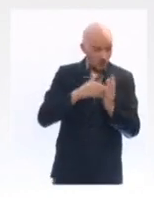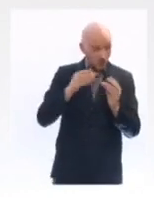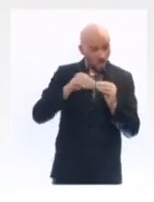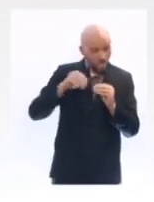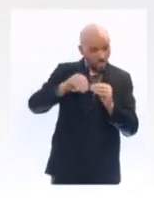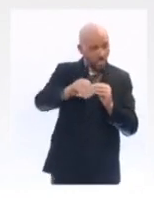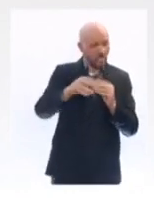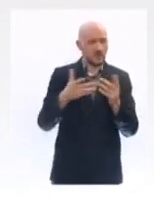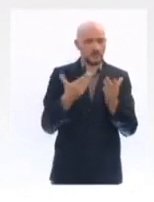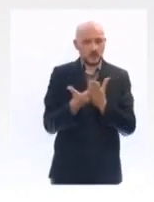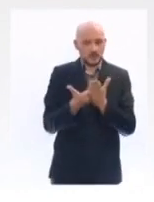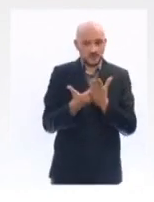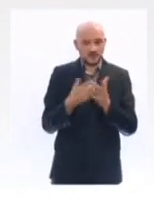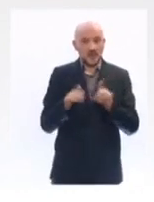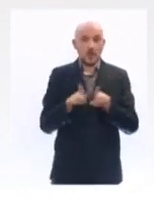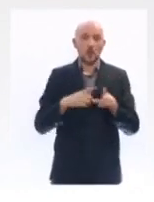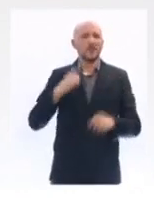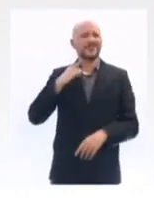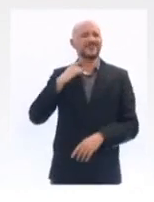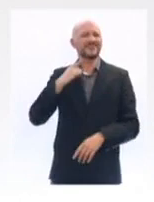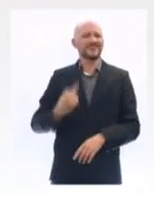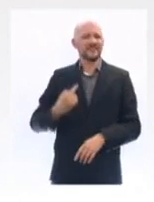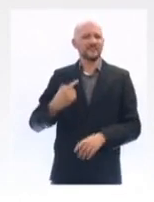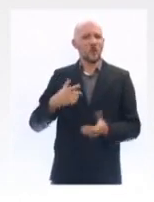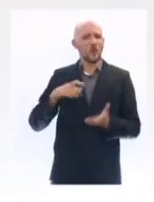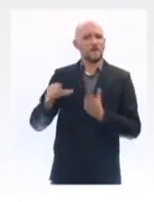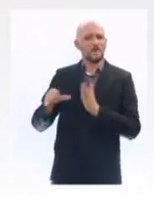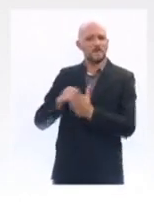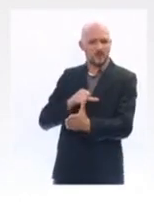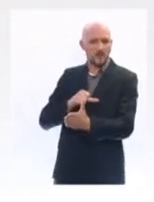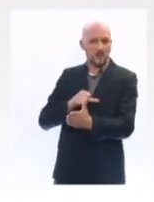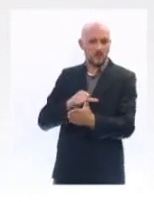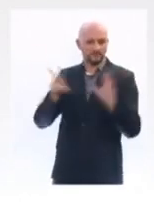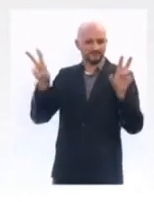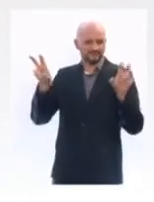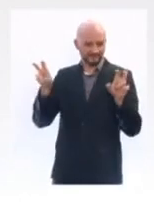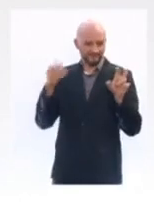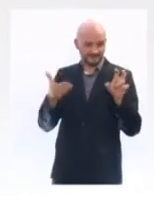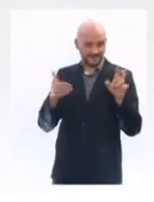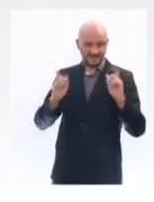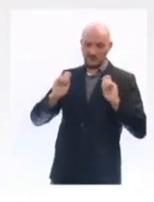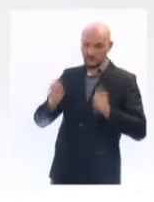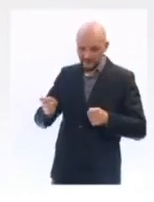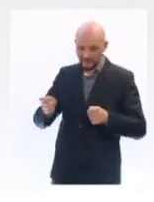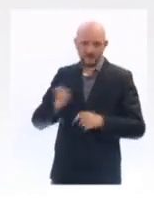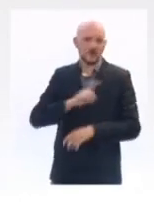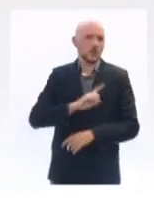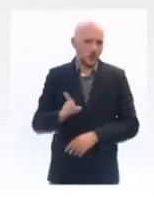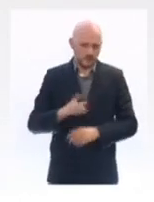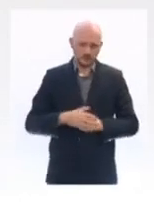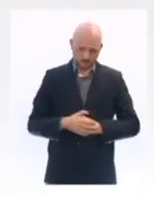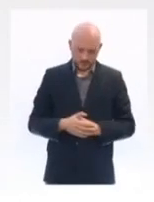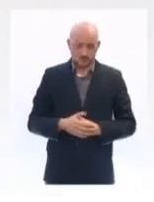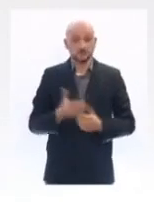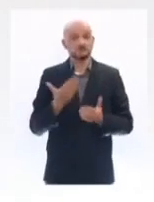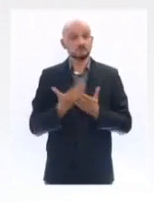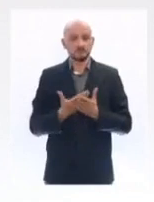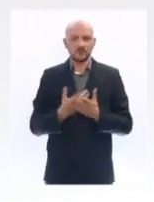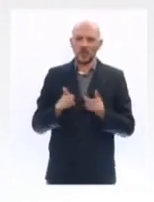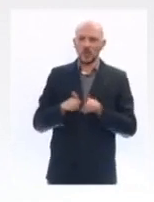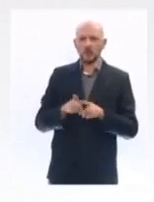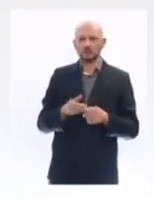Nous ajoutons à ces nouvelles modalités de prêt garanti par l'État des prêts directs. Si jamais une entreprise n'a aucune